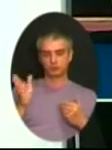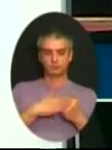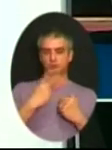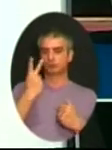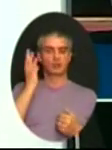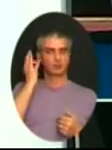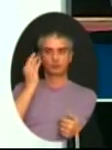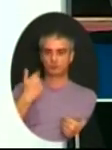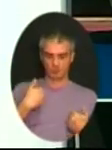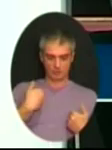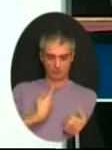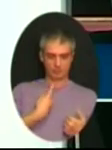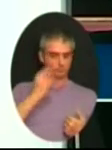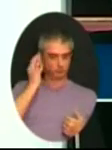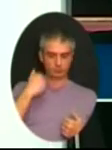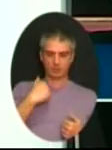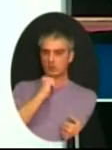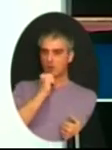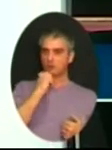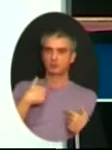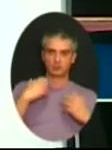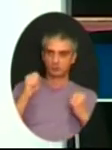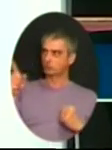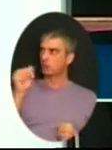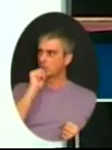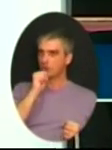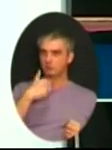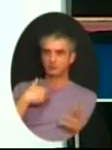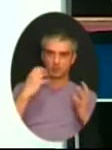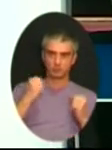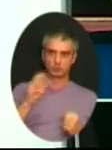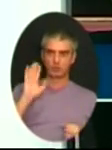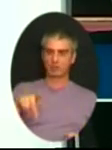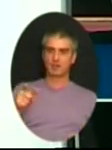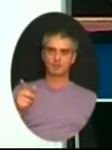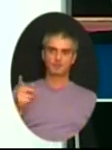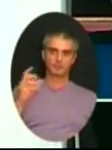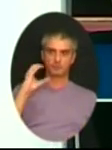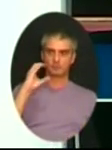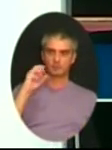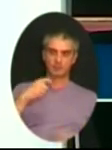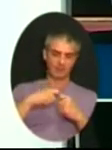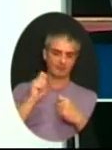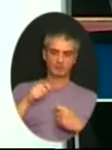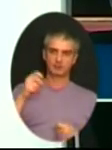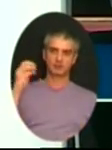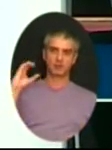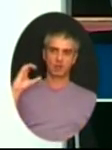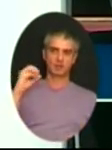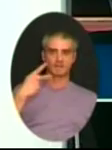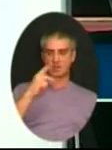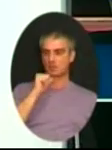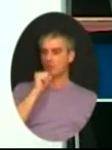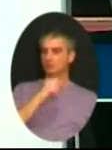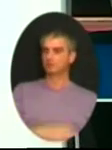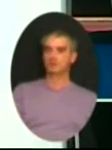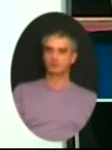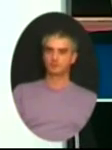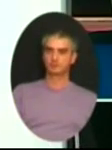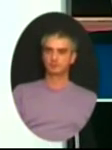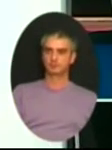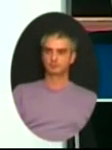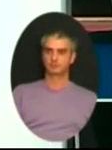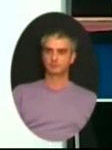סליחה, אני אישה. אני לא רוצה, אני בטוחה שגם את לא רוצה, ואני בטוחה שגם... גם חברת הכנסת כהן פארן לא רוצה. אני מקווה שלא רק נשים לא